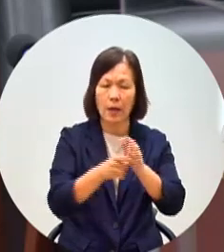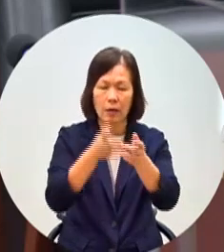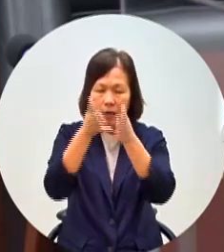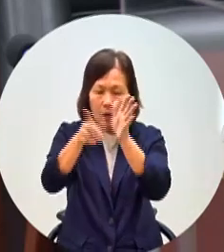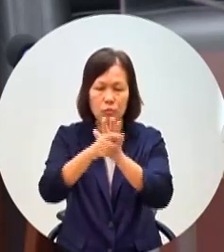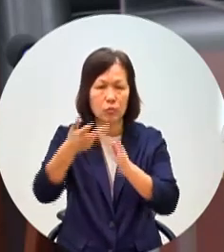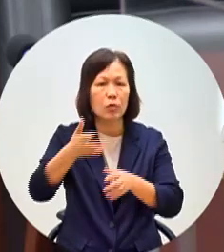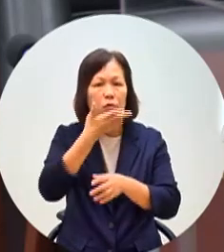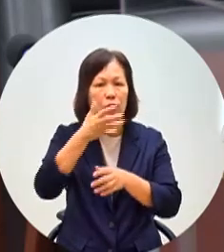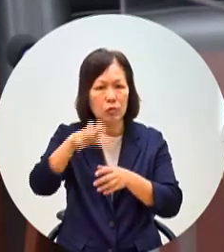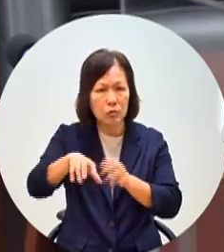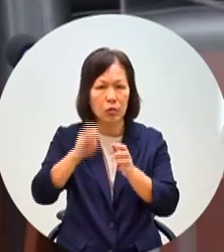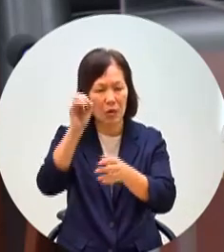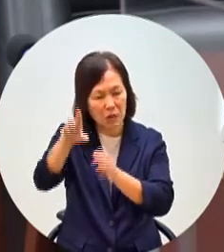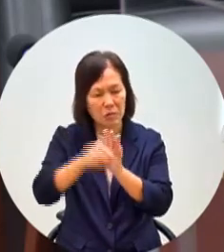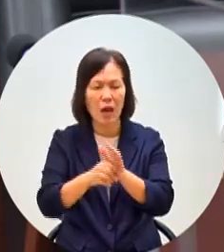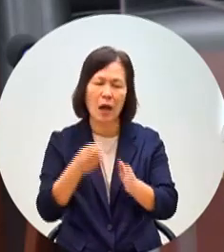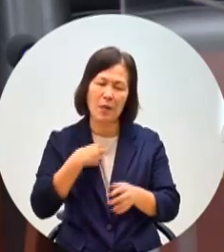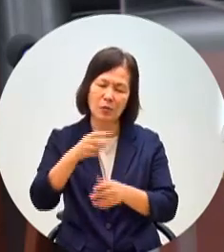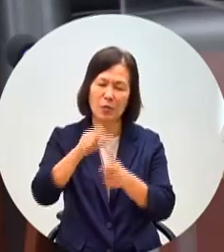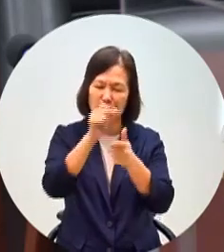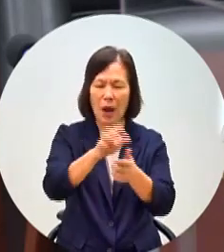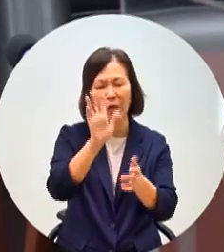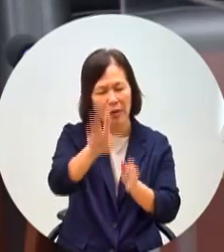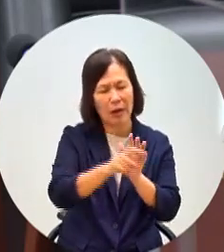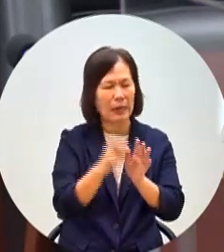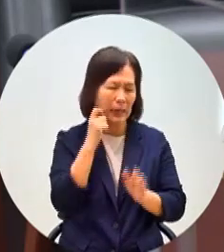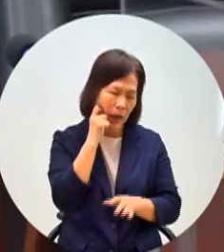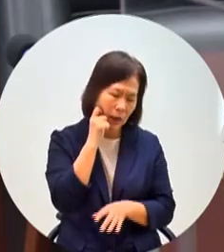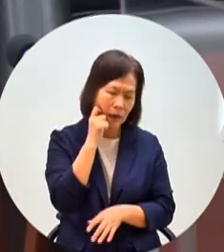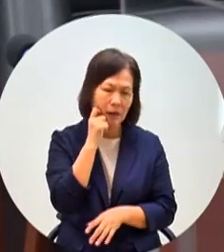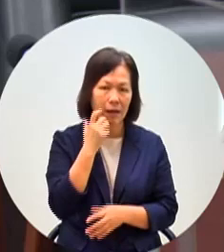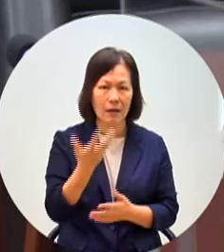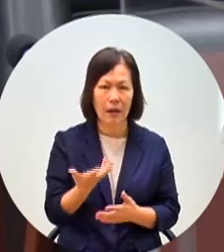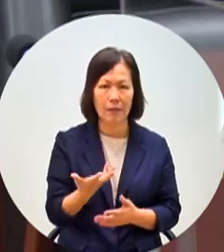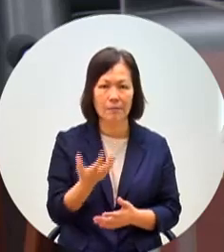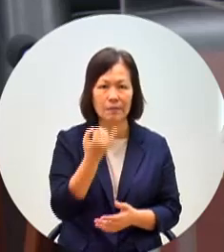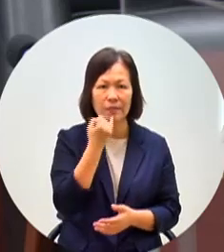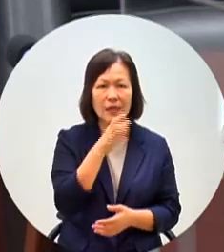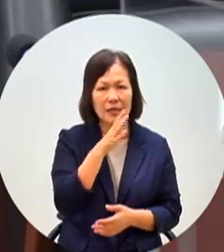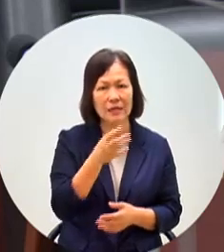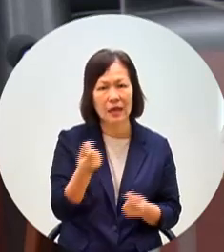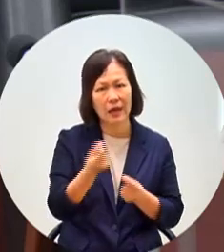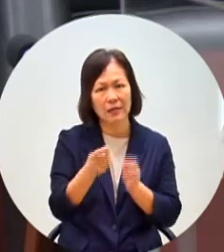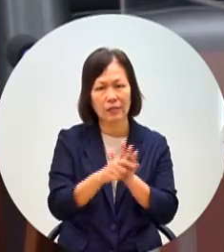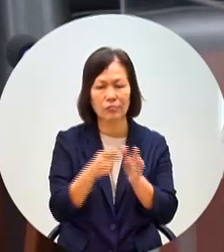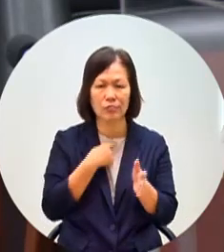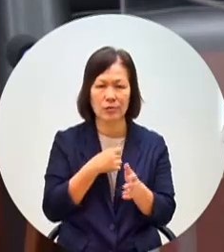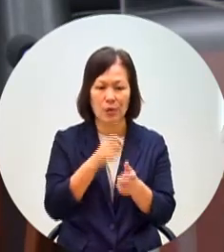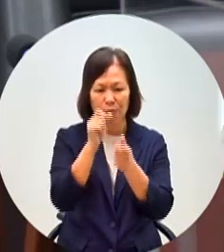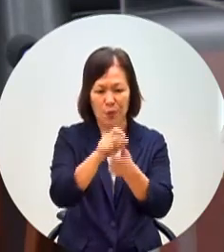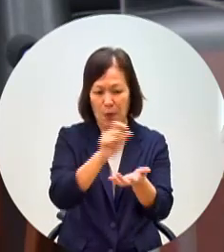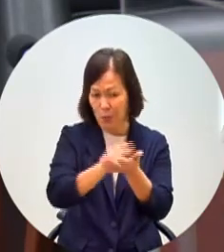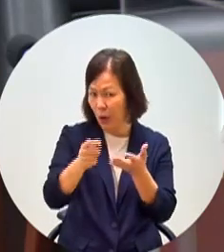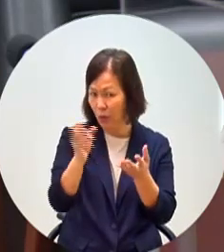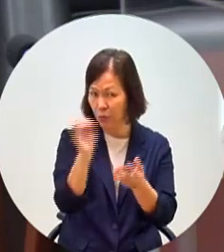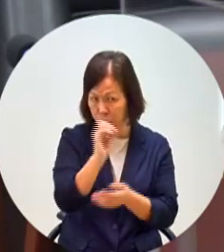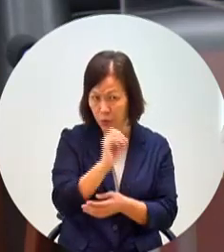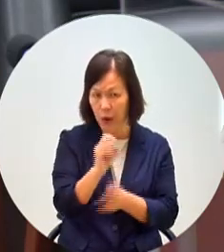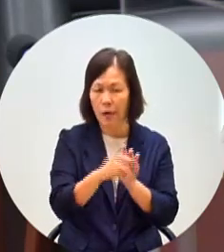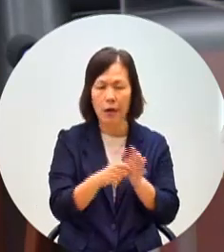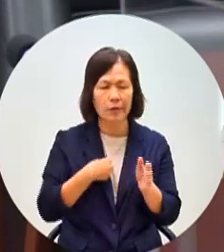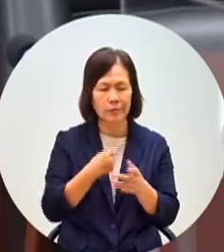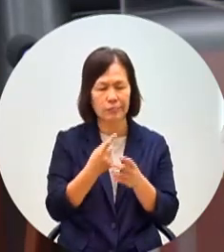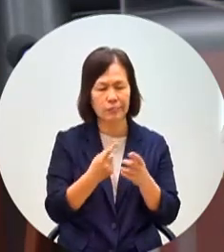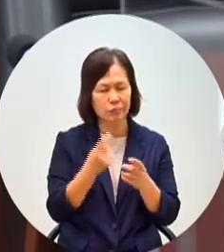映，那水利局说他们开罚单很困难，但是好像没有开出任何一张罚单，这是我们觉得最困